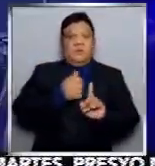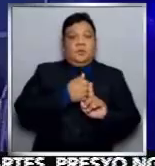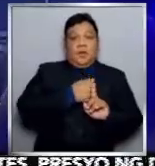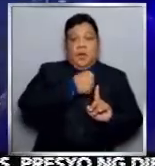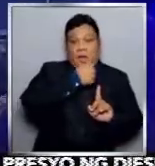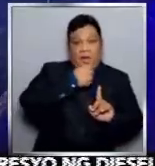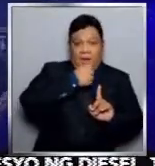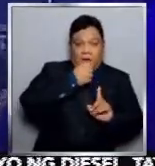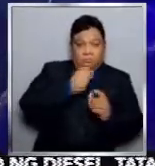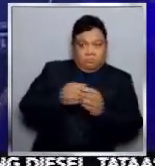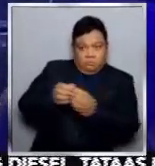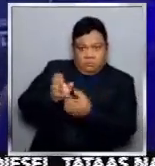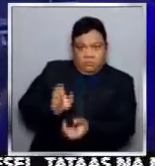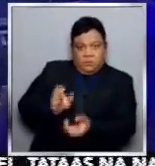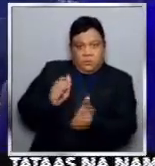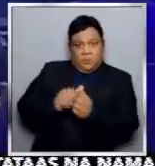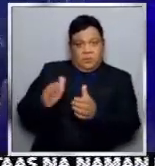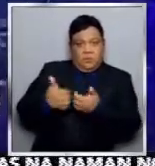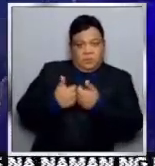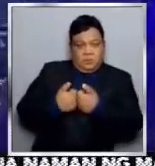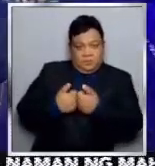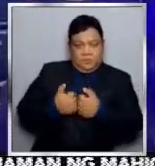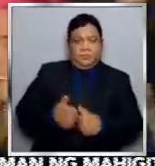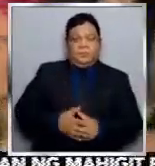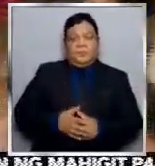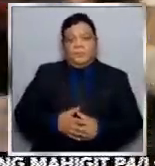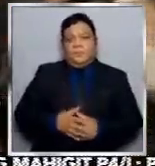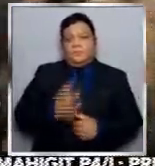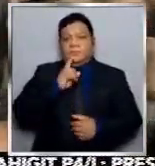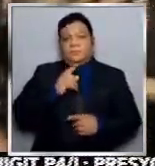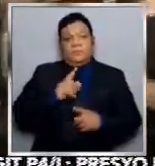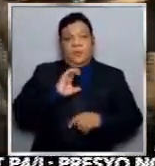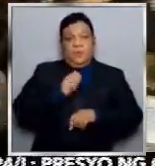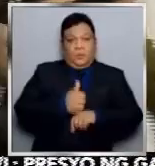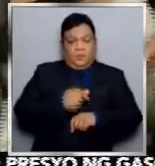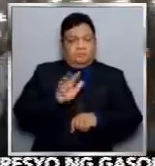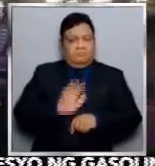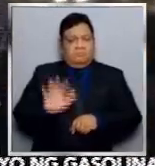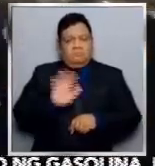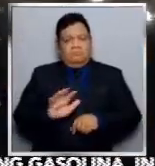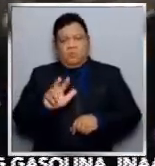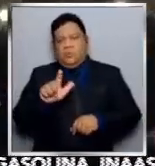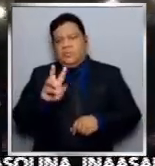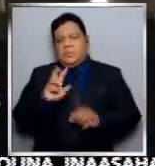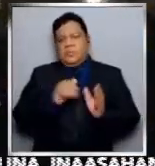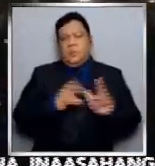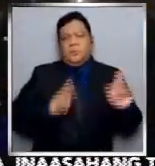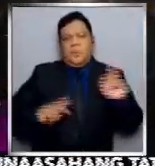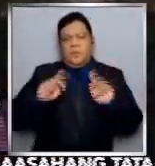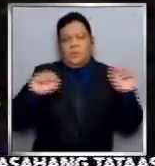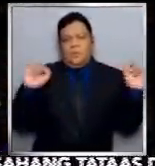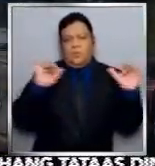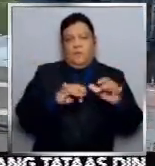performers sa kanyang longtime girlfriend. Ayon sa mga organizers, nasa mahigit 26,000 na katao ang dumalo sa unang araw